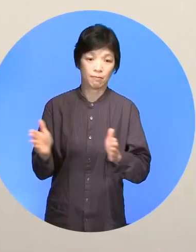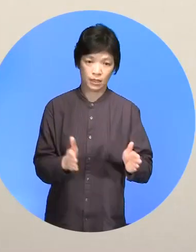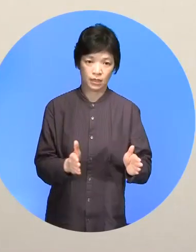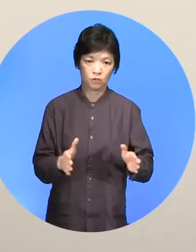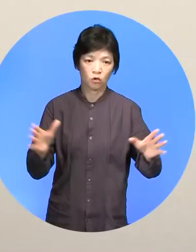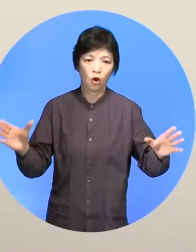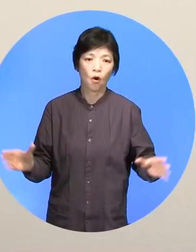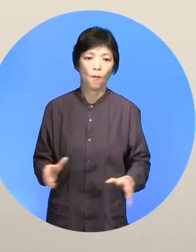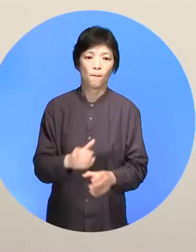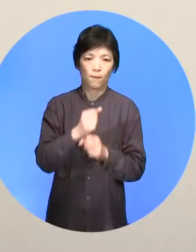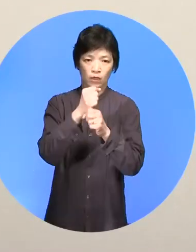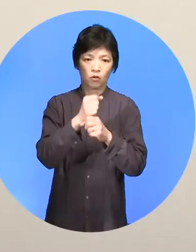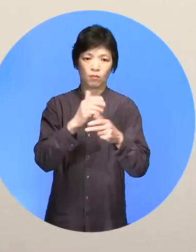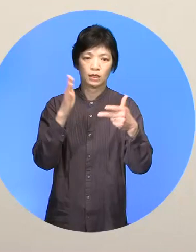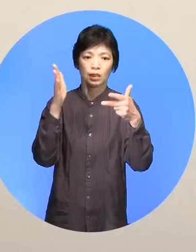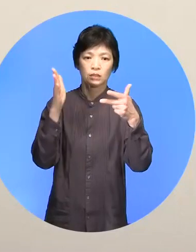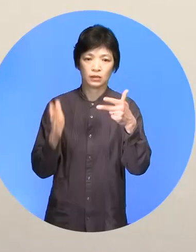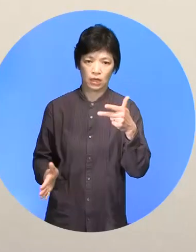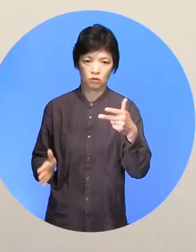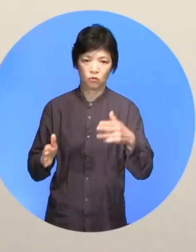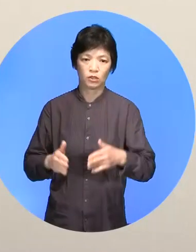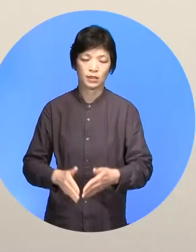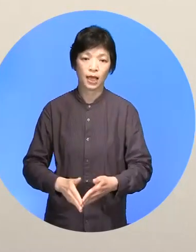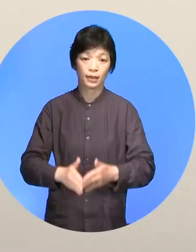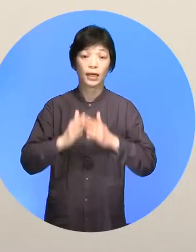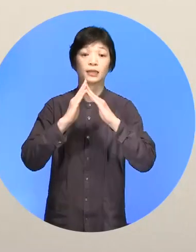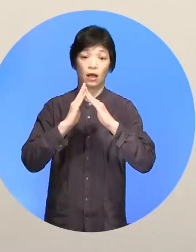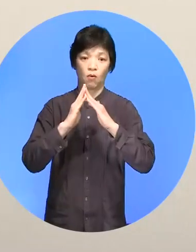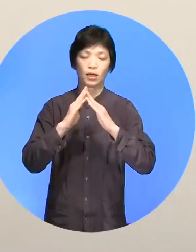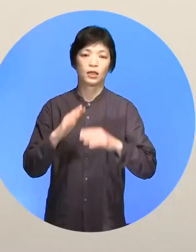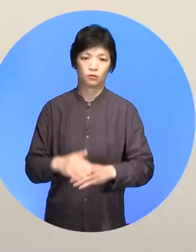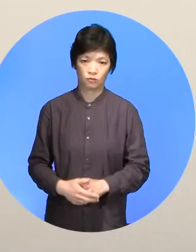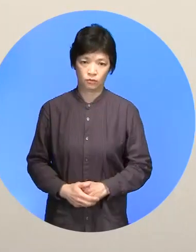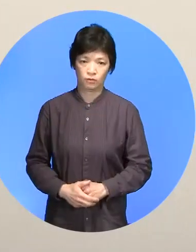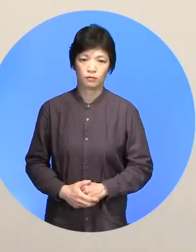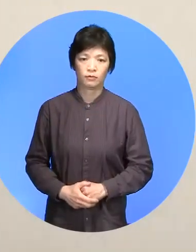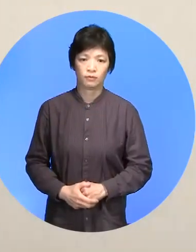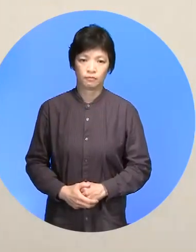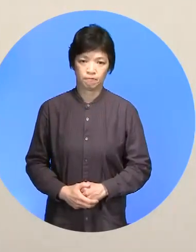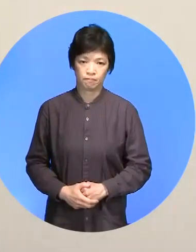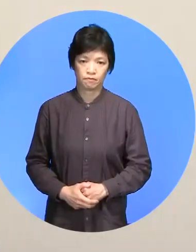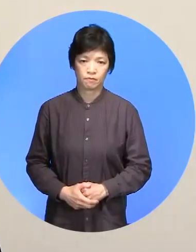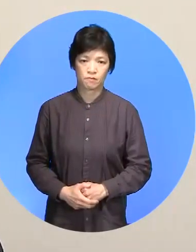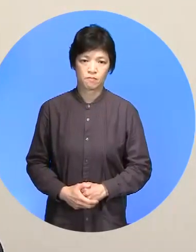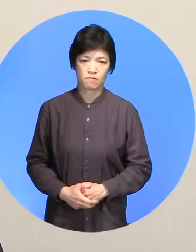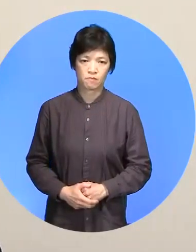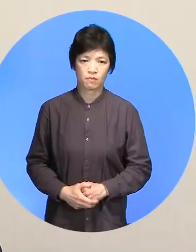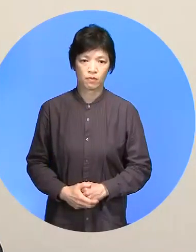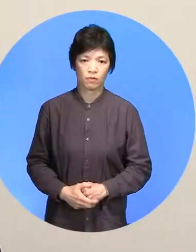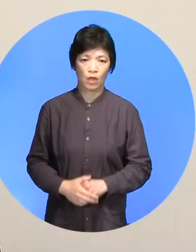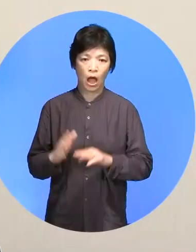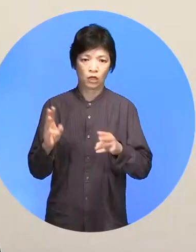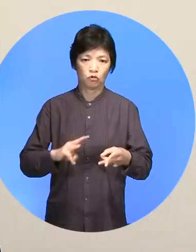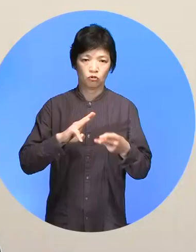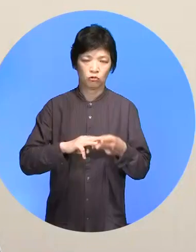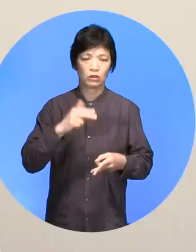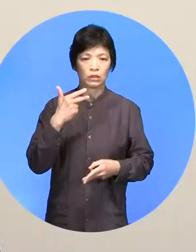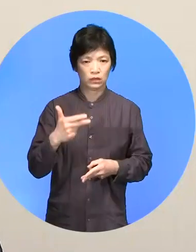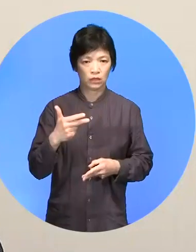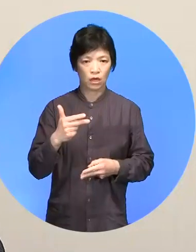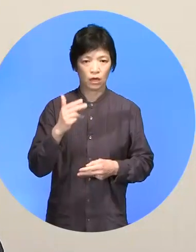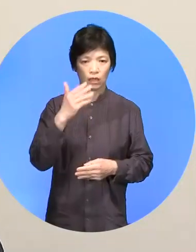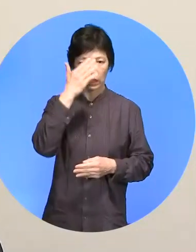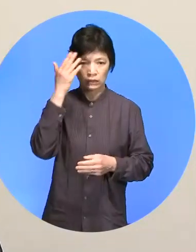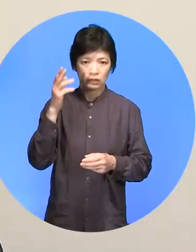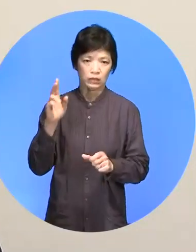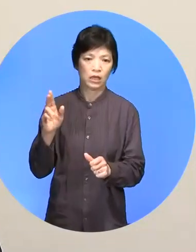前に整備しようというところから、このゆいぴやというのができたということです。普通に吹田市でですね、こういう青少